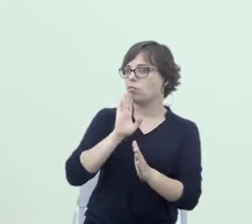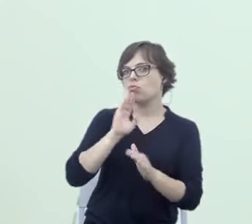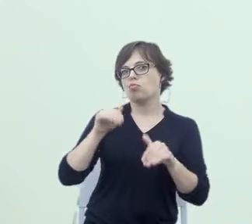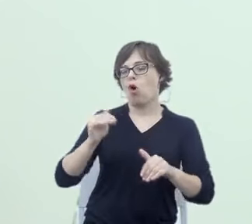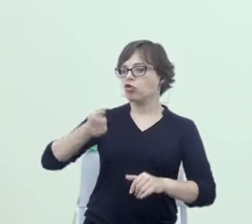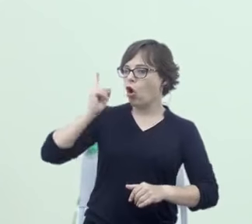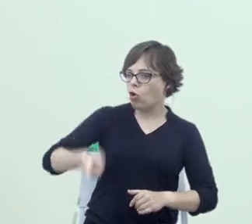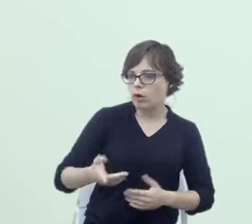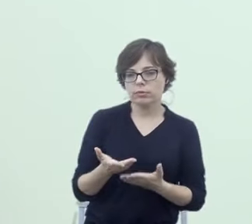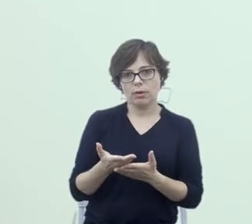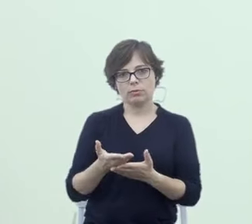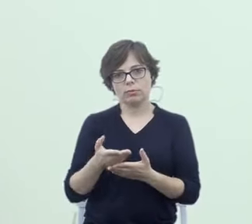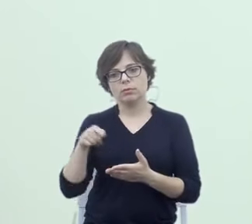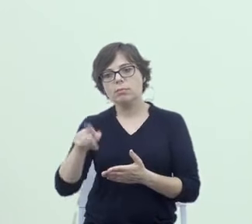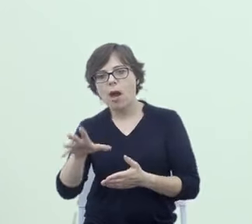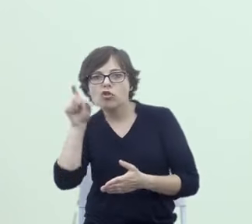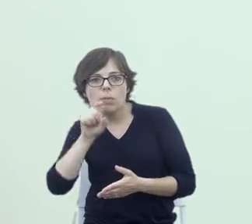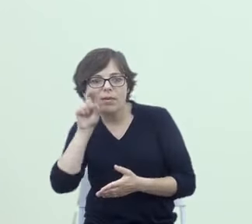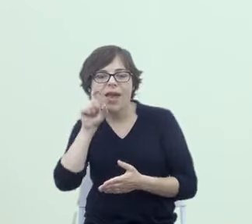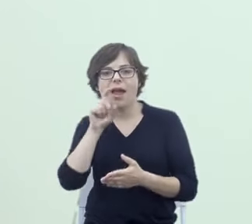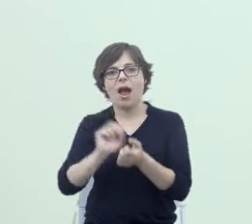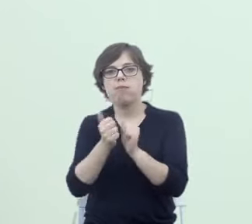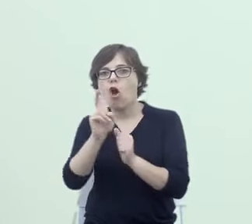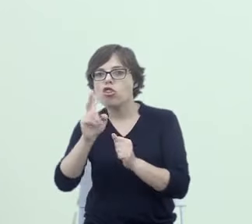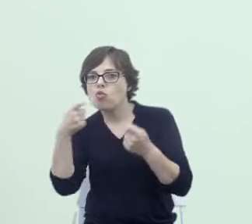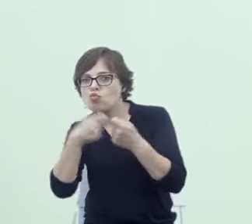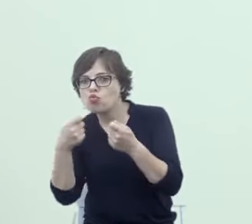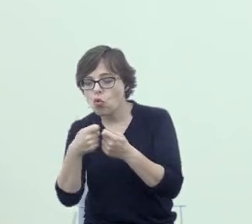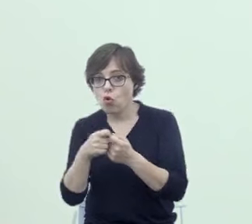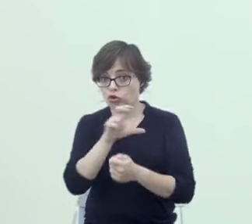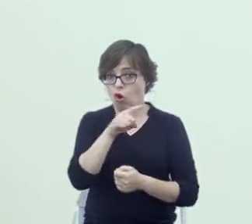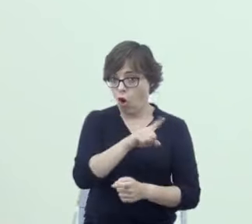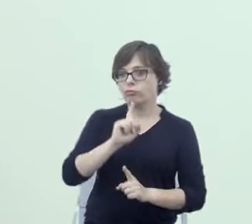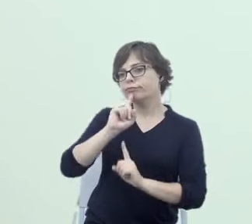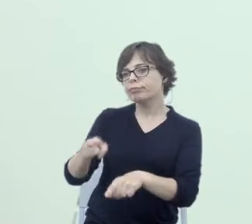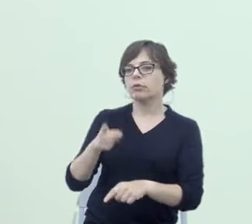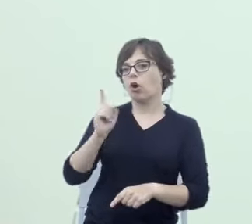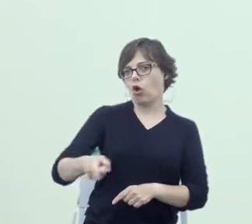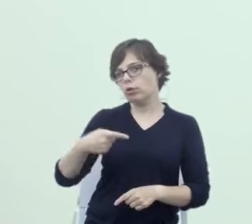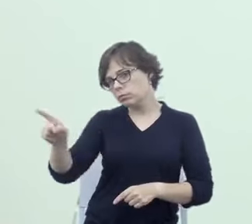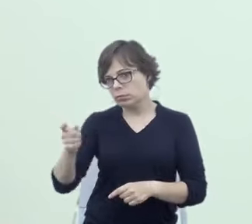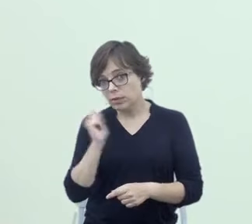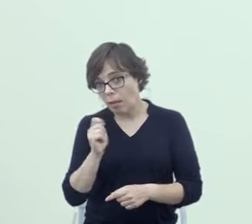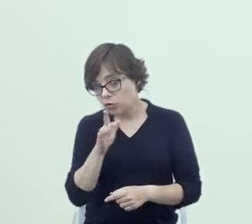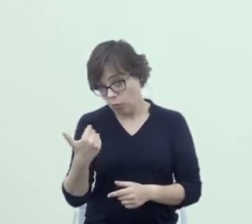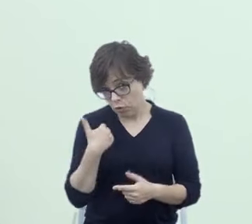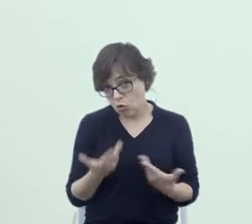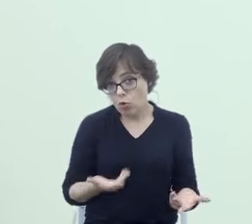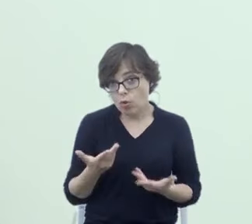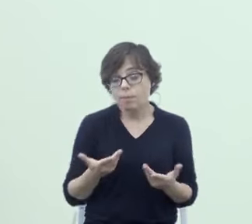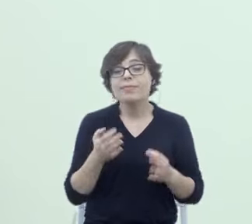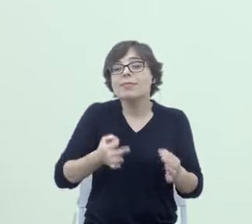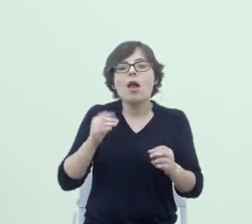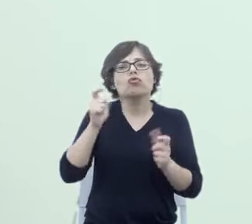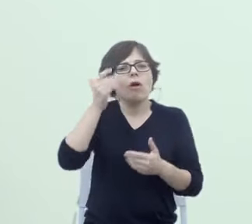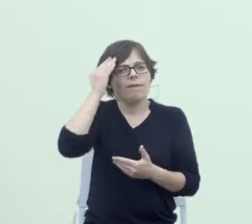swoim już lokalnym szpiegom, kolaborantom, dywersantom? Co wiemy w chwili